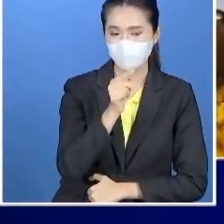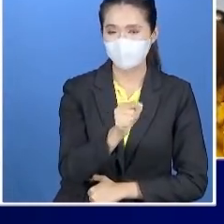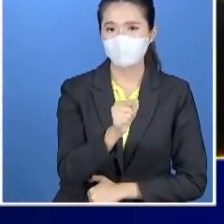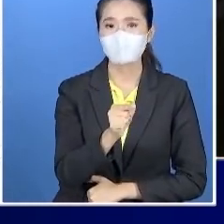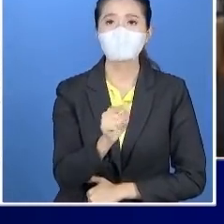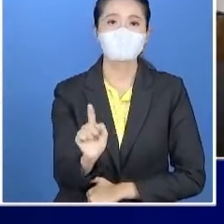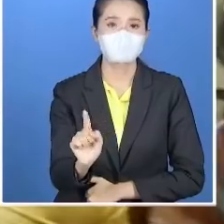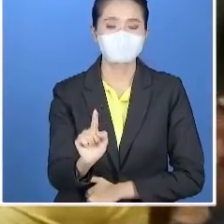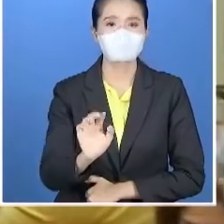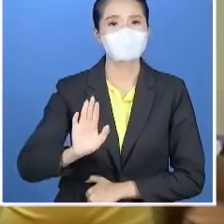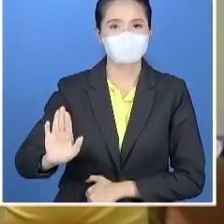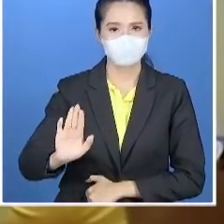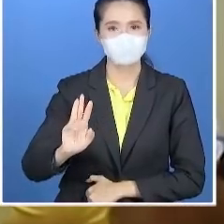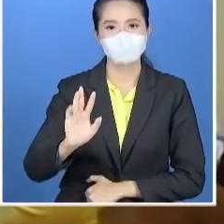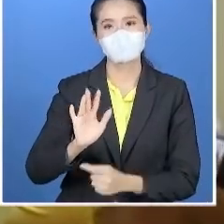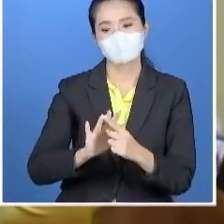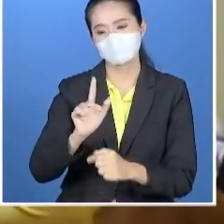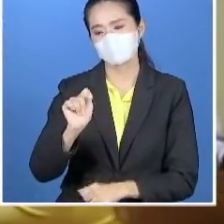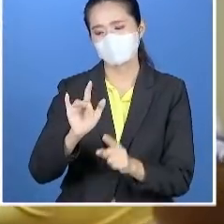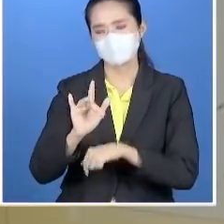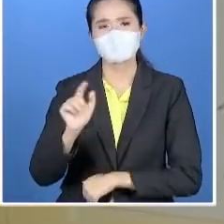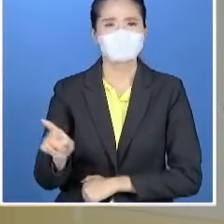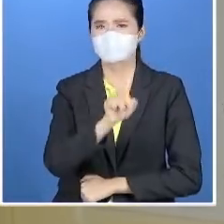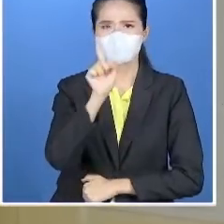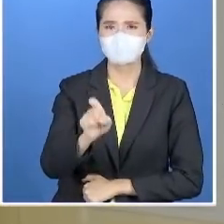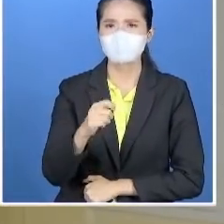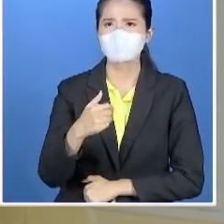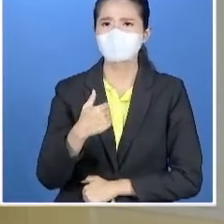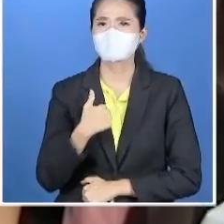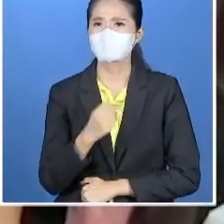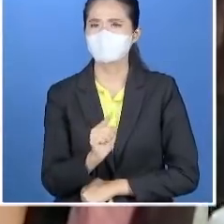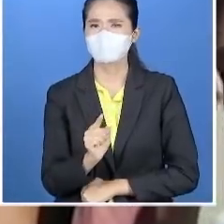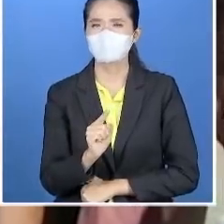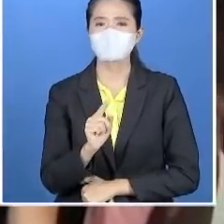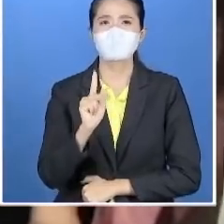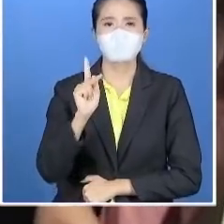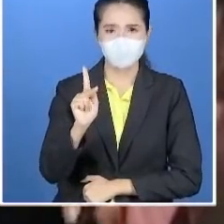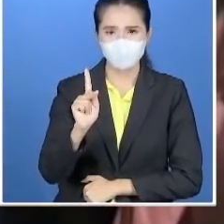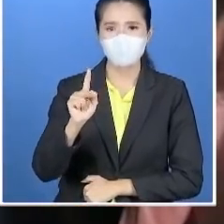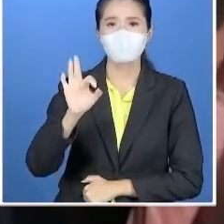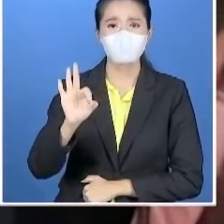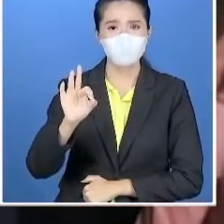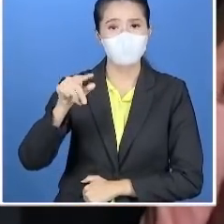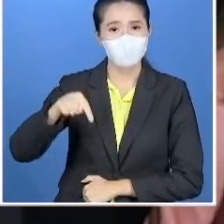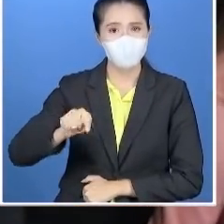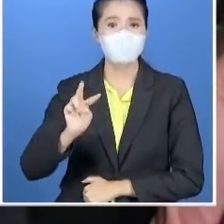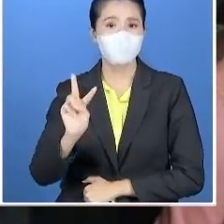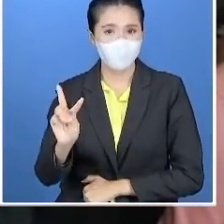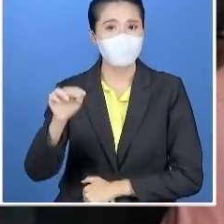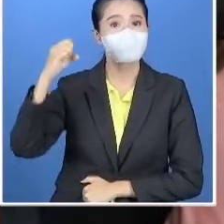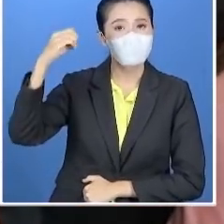ณผู้ชมครับทางด้านของคุณมงคลกิจเองสงสัยอย่างหนึ่งคือที่กฟผ.การไฟฟ้าฝ่ายผลิตบางกลวยเนี่